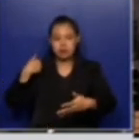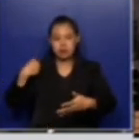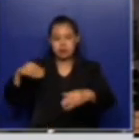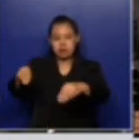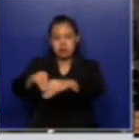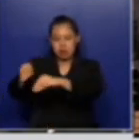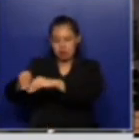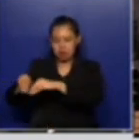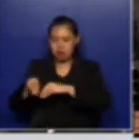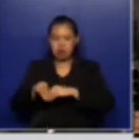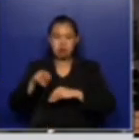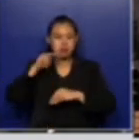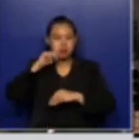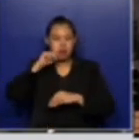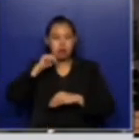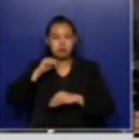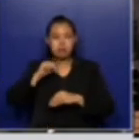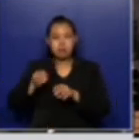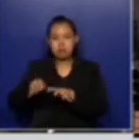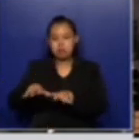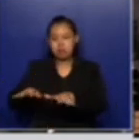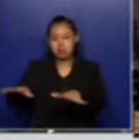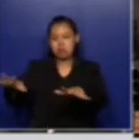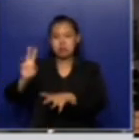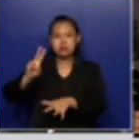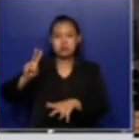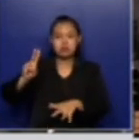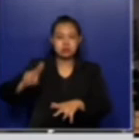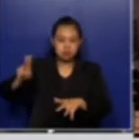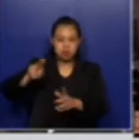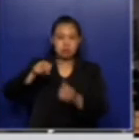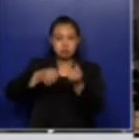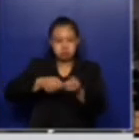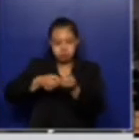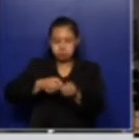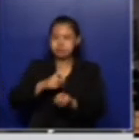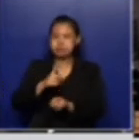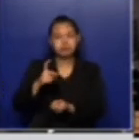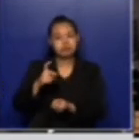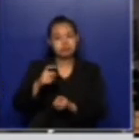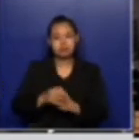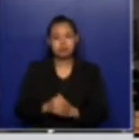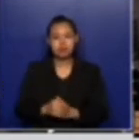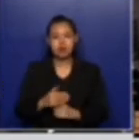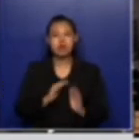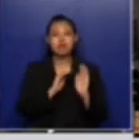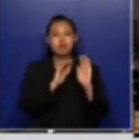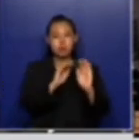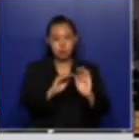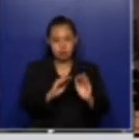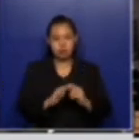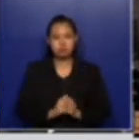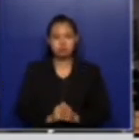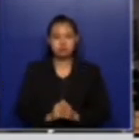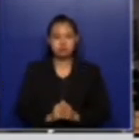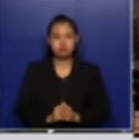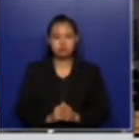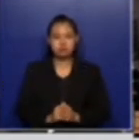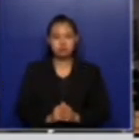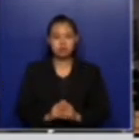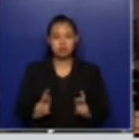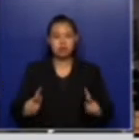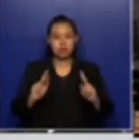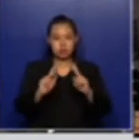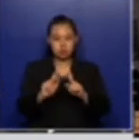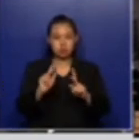ามารถนำน้ำที่มาใช้ในด้านเกษตรกรและการอุปโภคบริโภคได้วันนี้ดิฉันก็อยากจะฝากนะคะว่ากระทรวงทรัพยากร